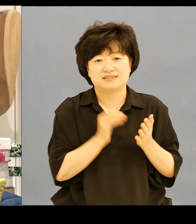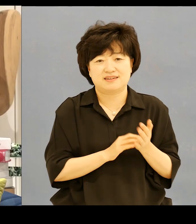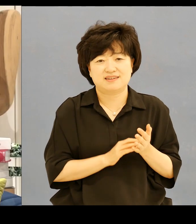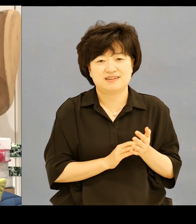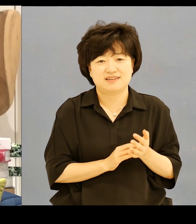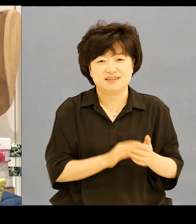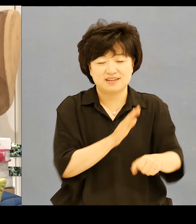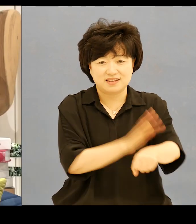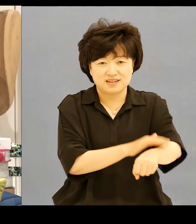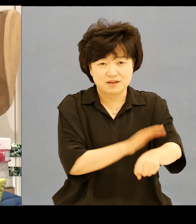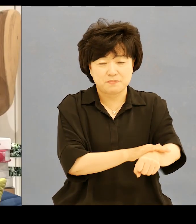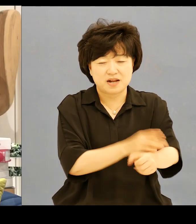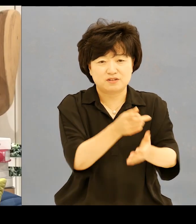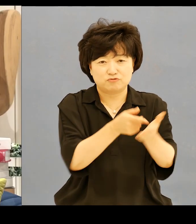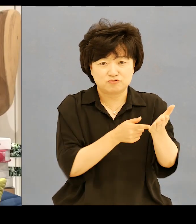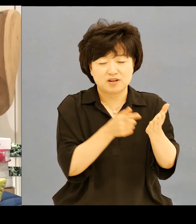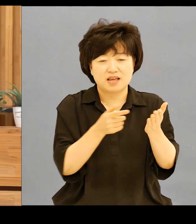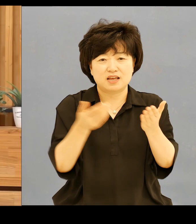네.